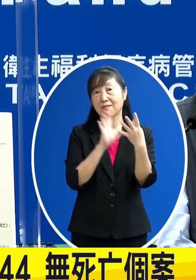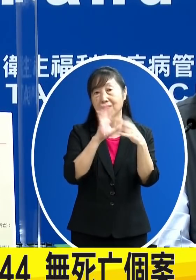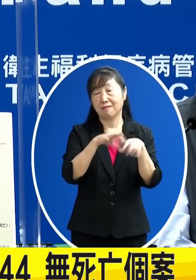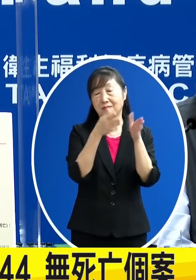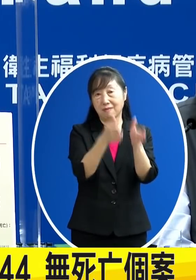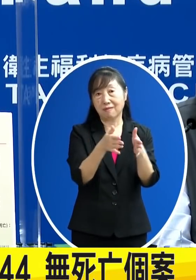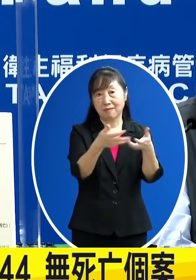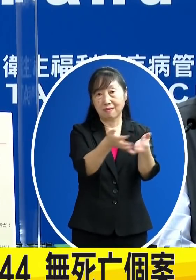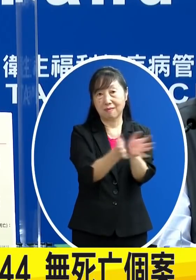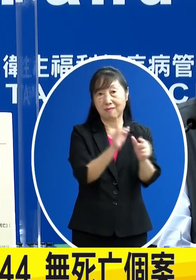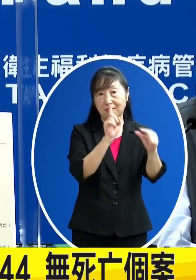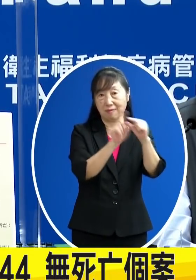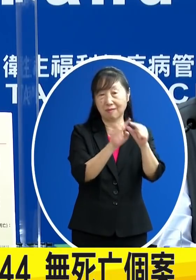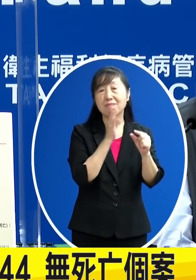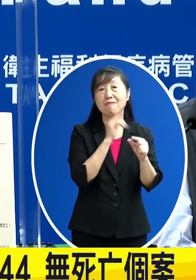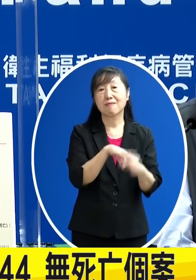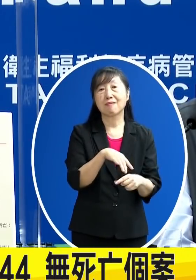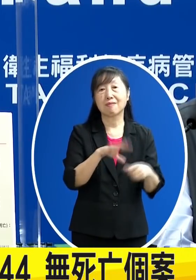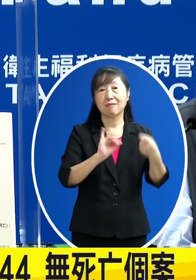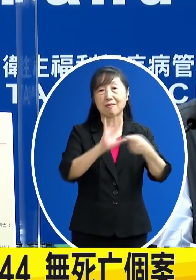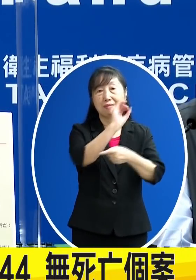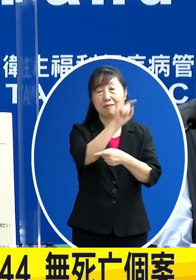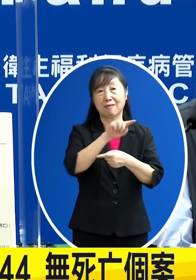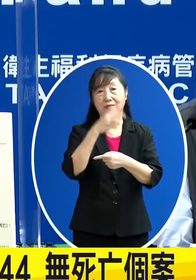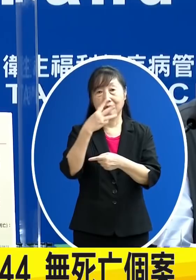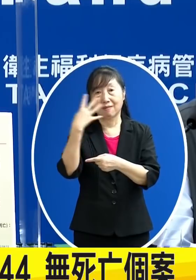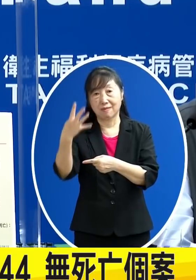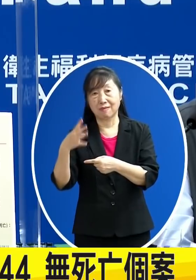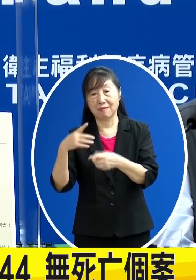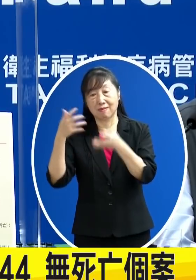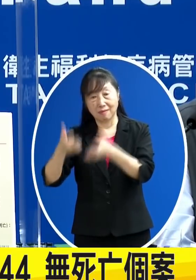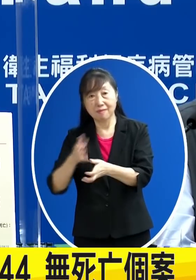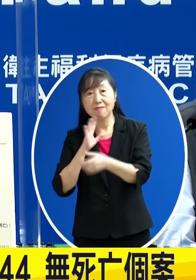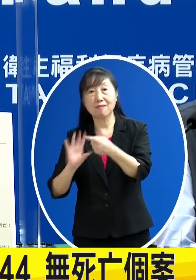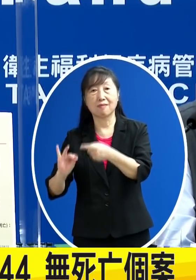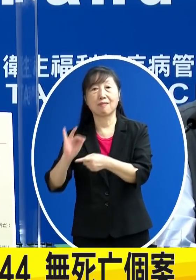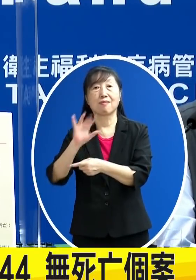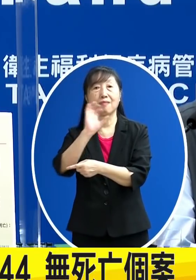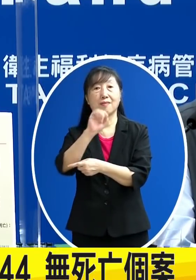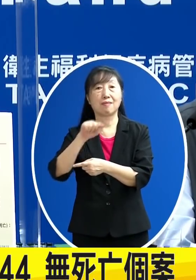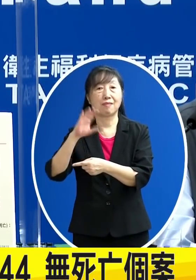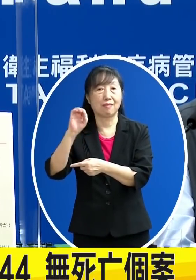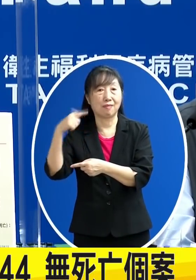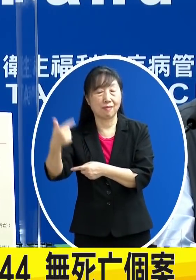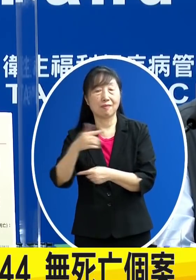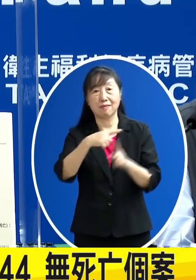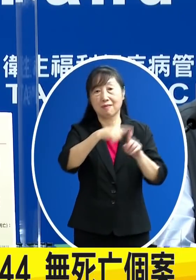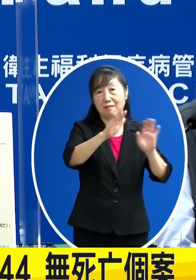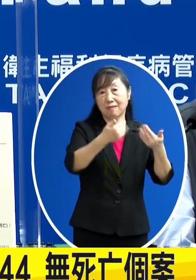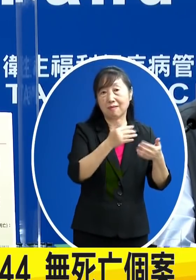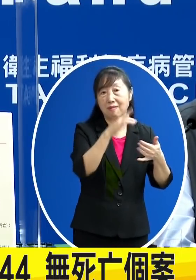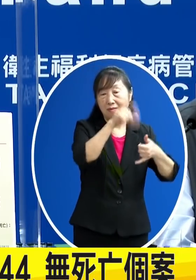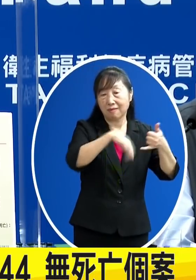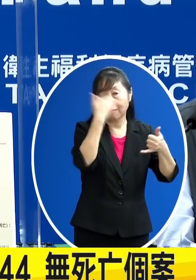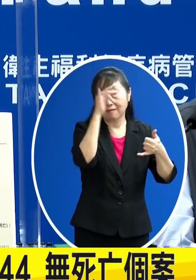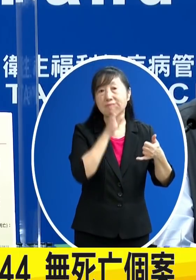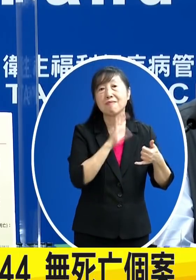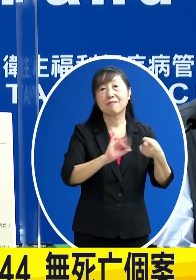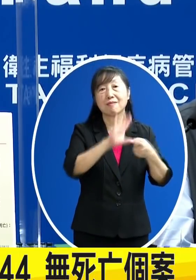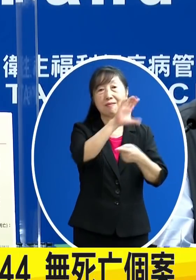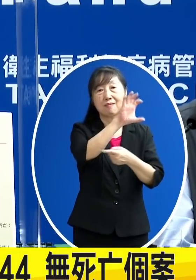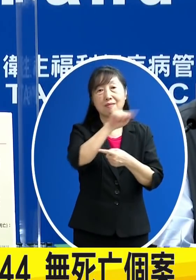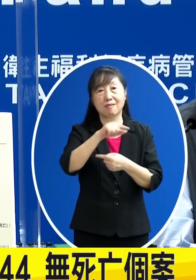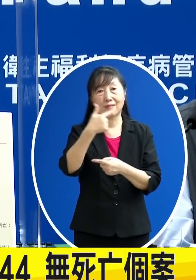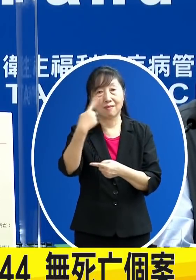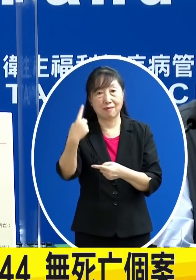的是有0.34%，那重症的0.06%，那轻症无症状的是